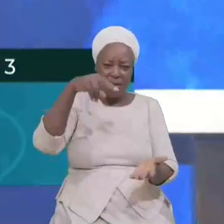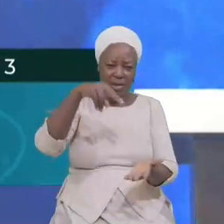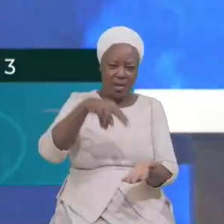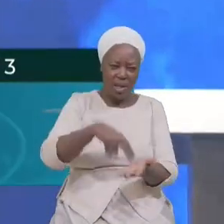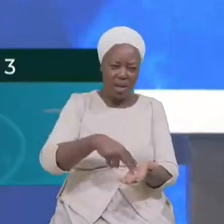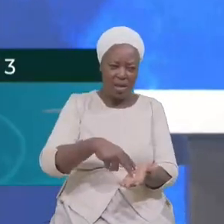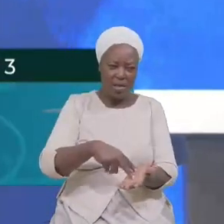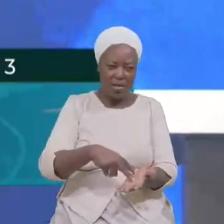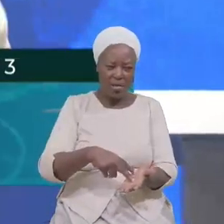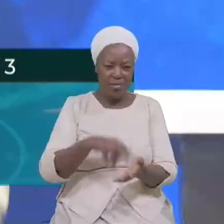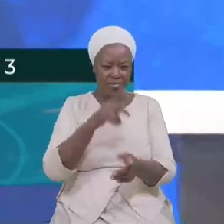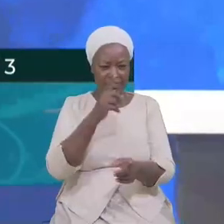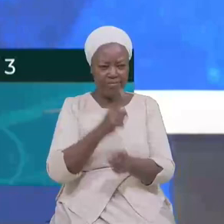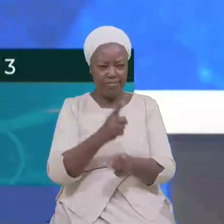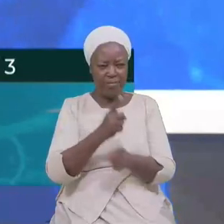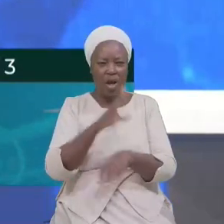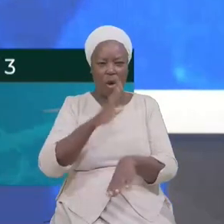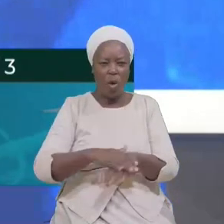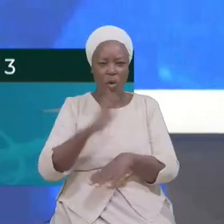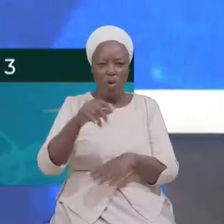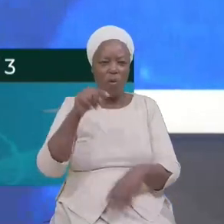Lève-toi droit sur tes pieds.